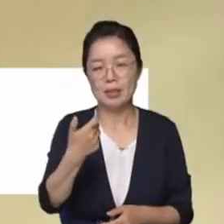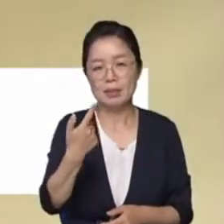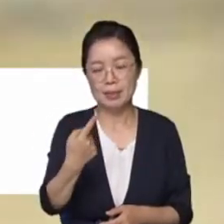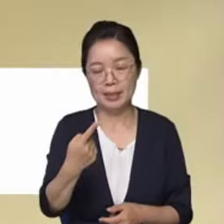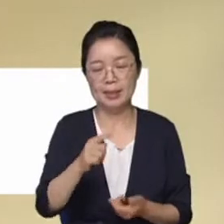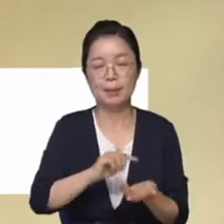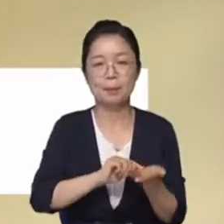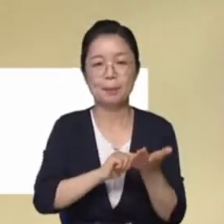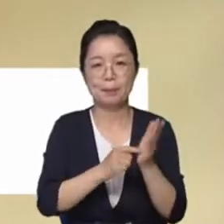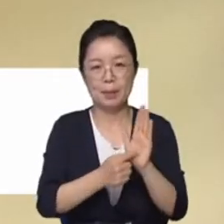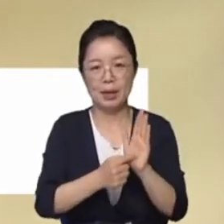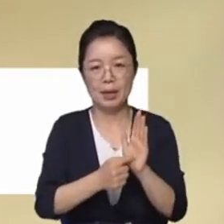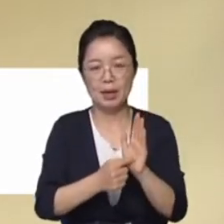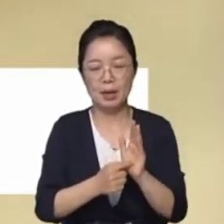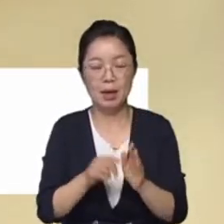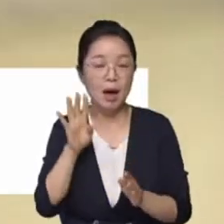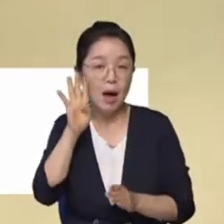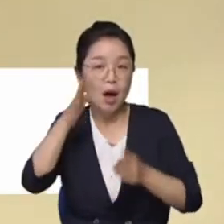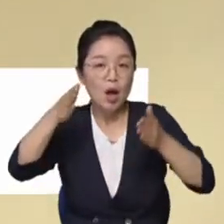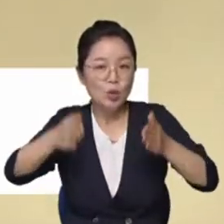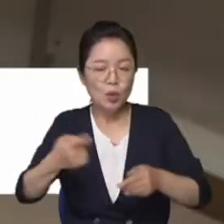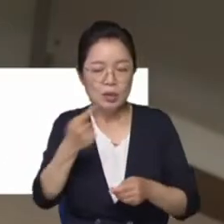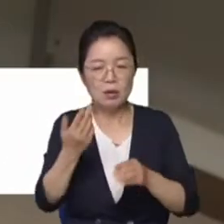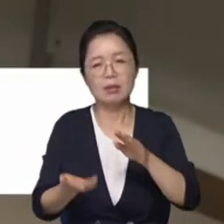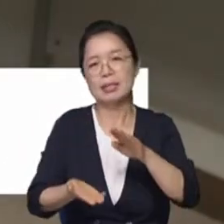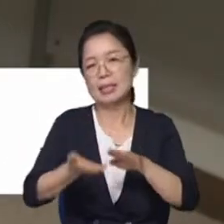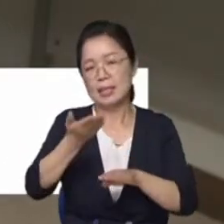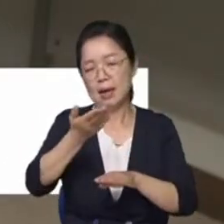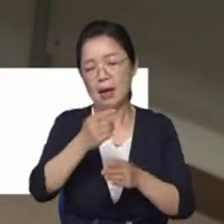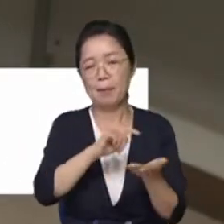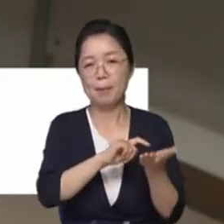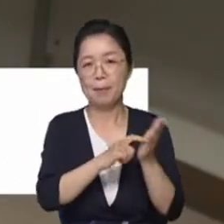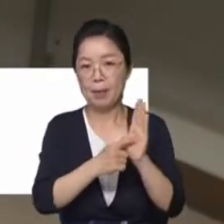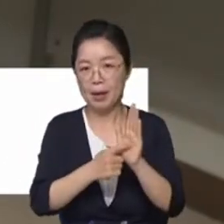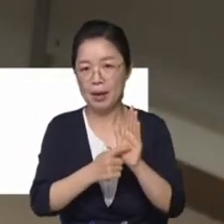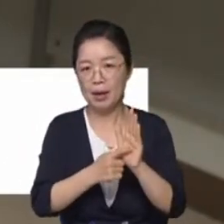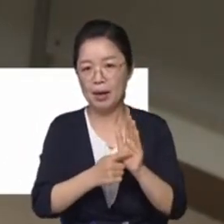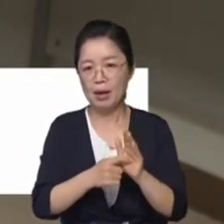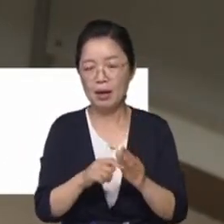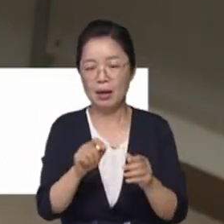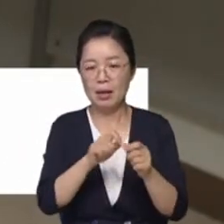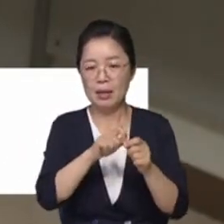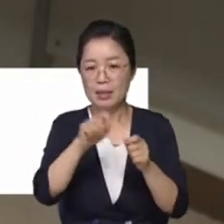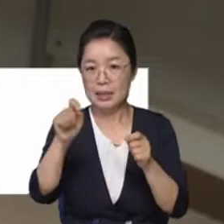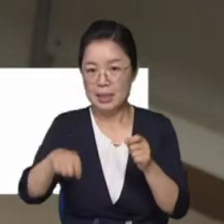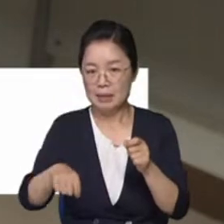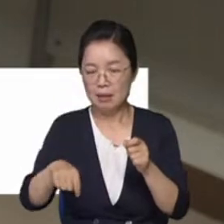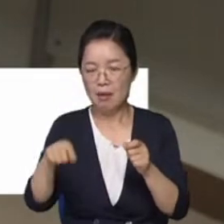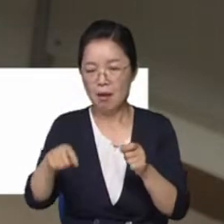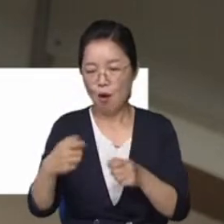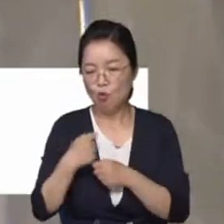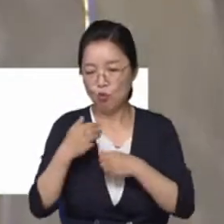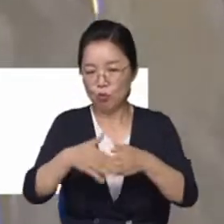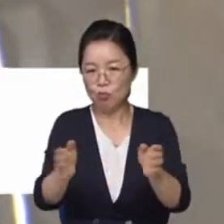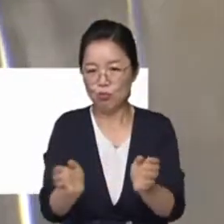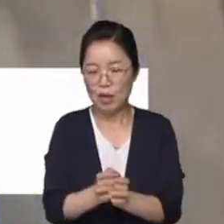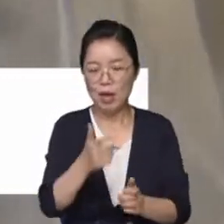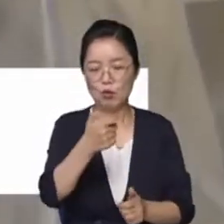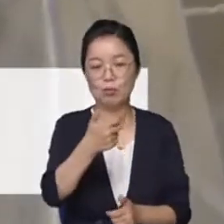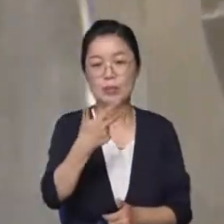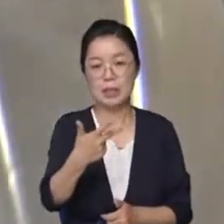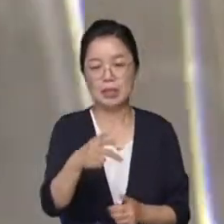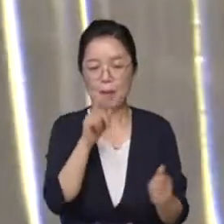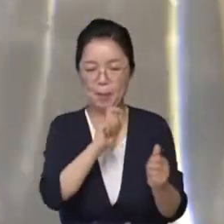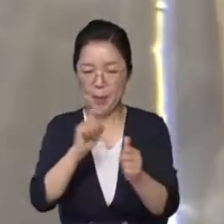밝혔습니다. 나흘째 네 자릿수의 확진자가 이어지고 있는 가운데 같은 기간 장성의 한 군부대에선 모두 67명이